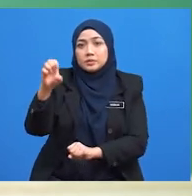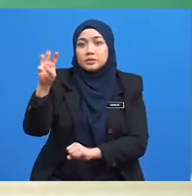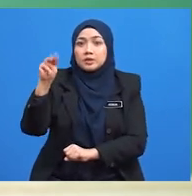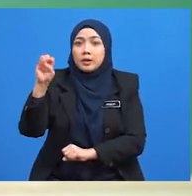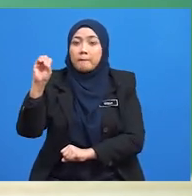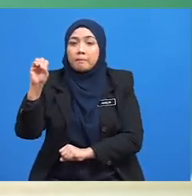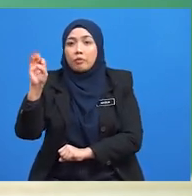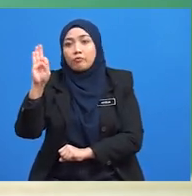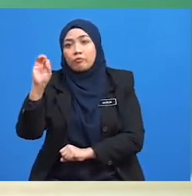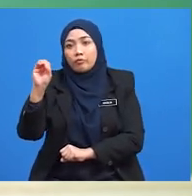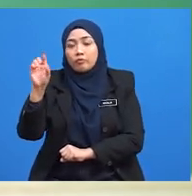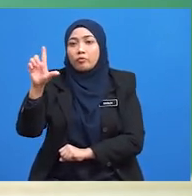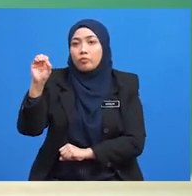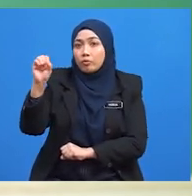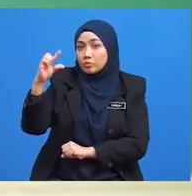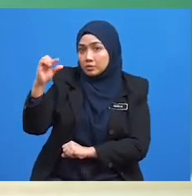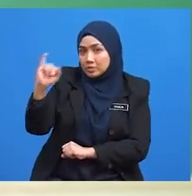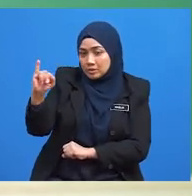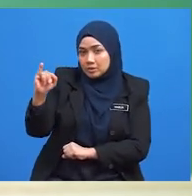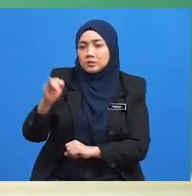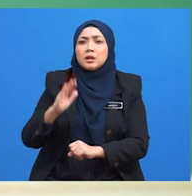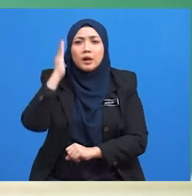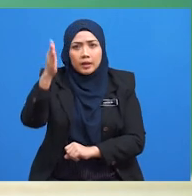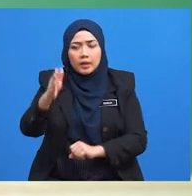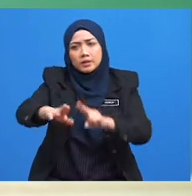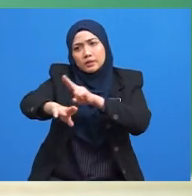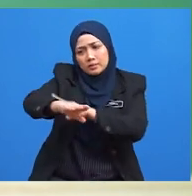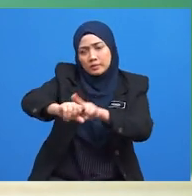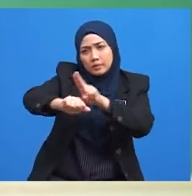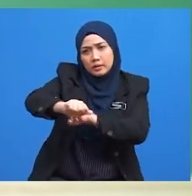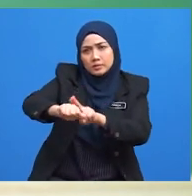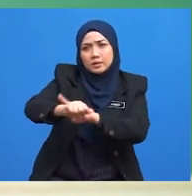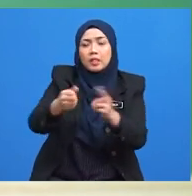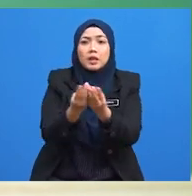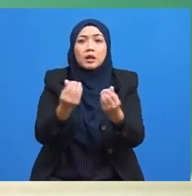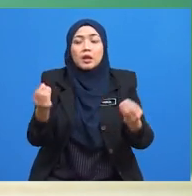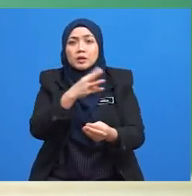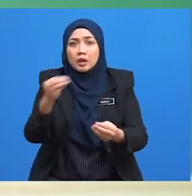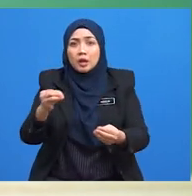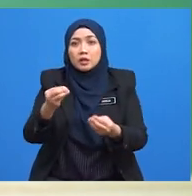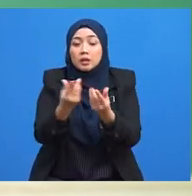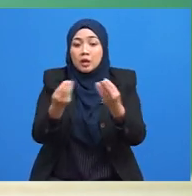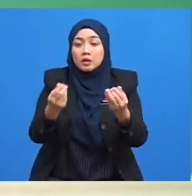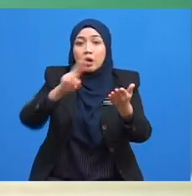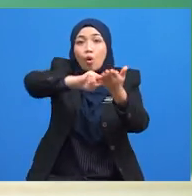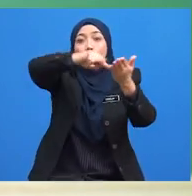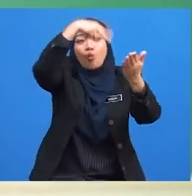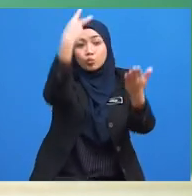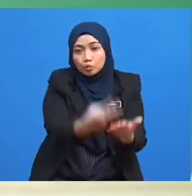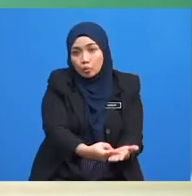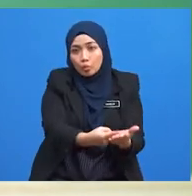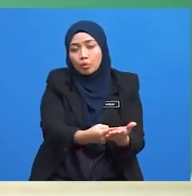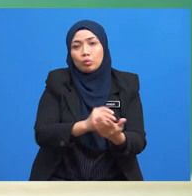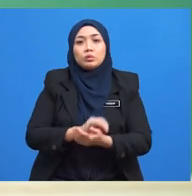penyahutanan akan menyebabkan berlakunya hakisan tanah dan kejadian tanah runtuh. Jatuhan hujan secara langsung ke